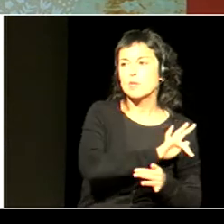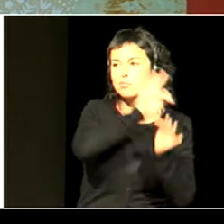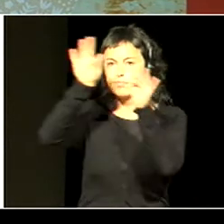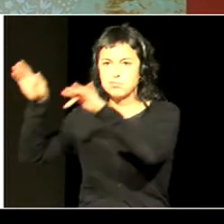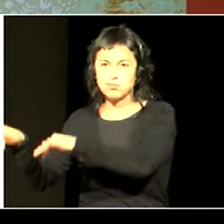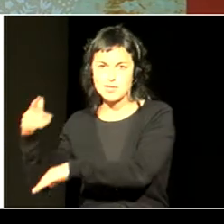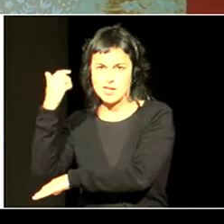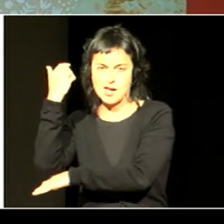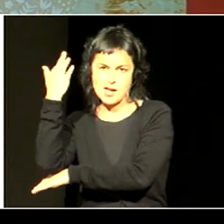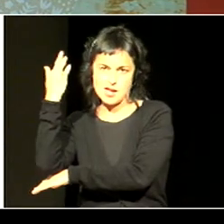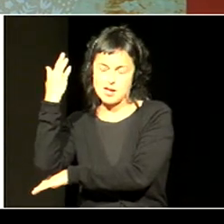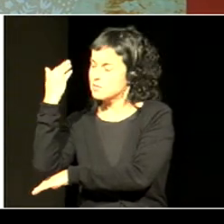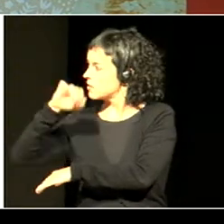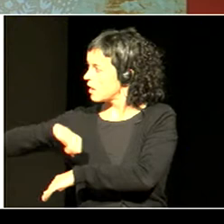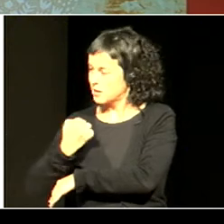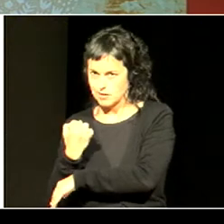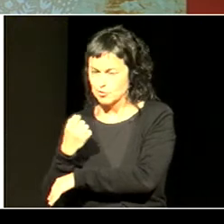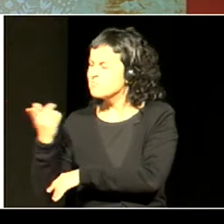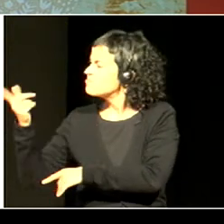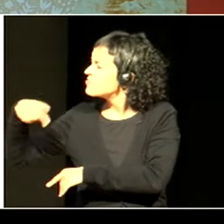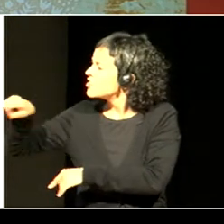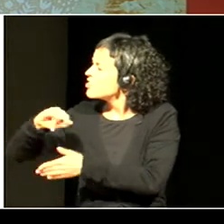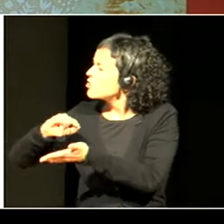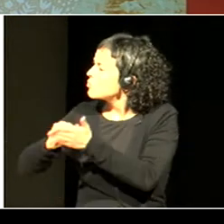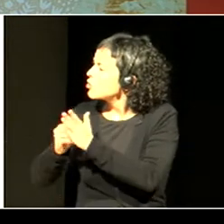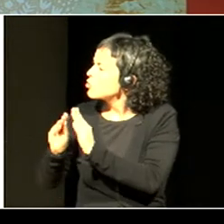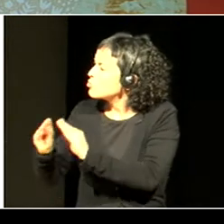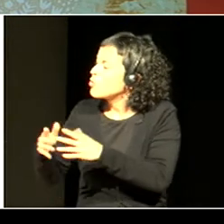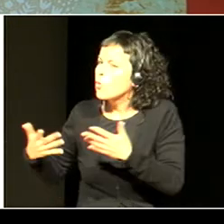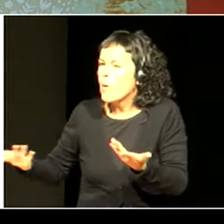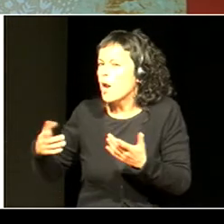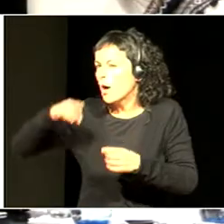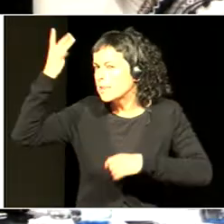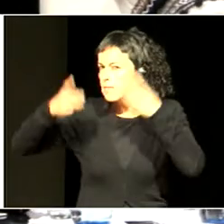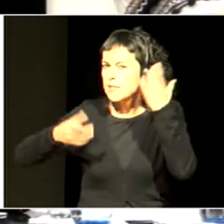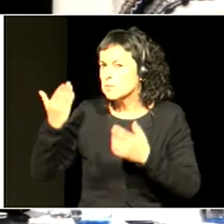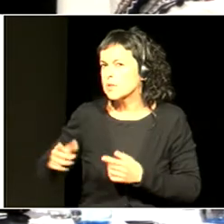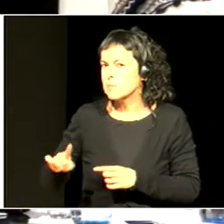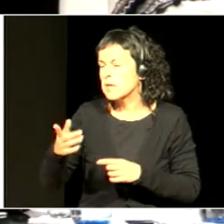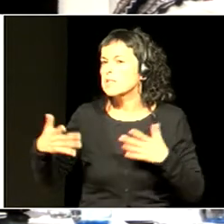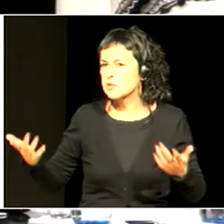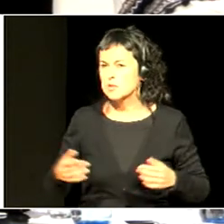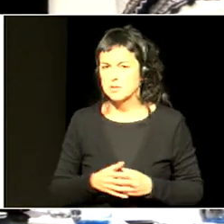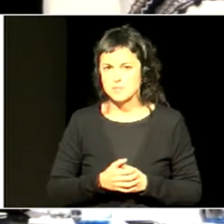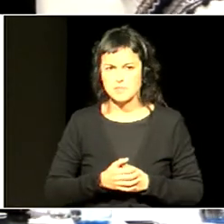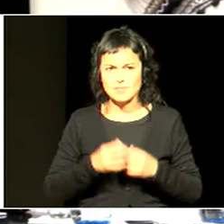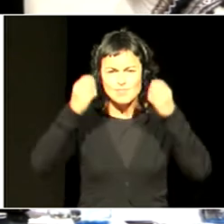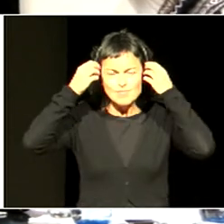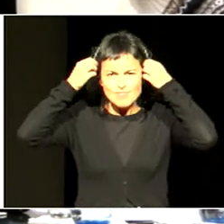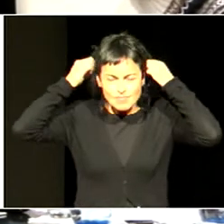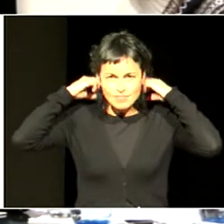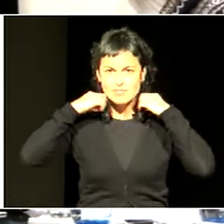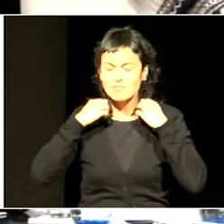eta Xabi hartzeintzu dia zure proiektua, ez zailar duera esanguratsuak. Nik lehenengo eta bat esan behar dutena